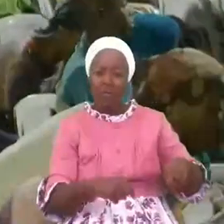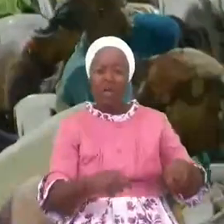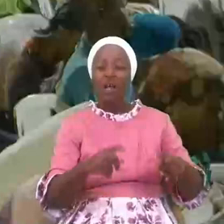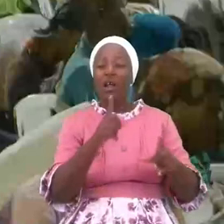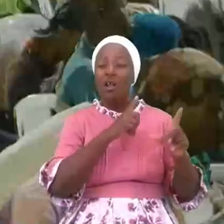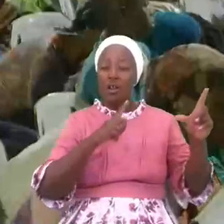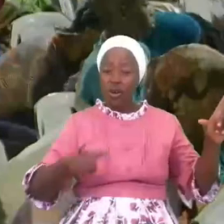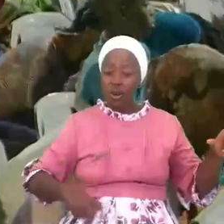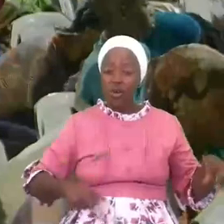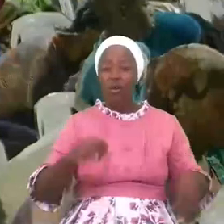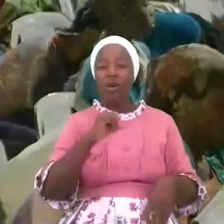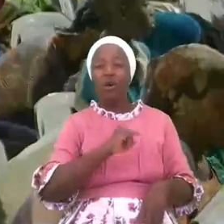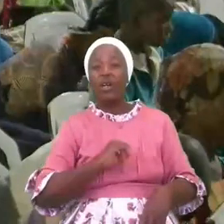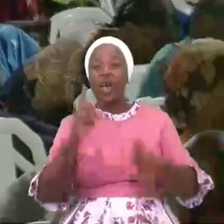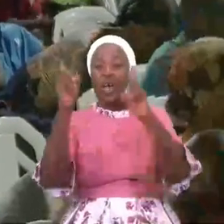Dis-le encore.